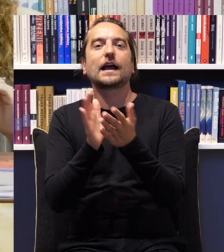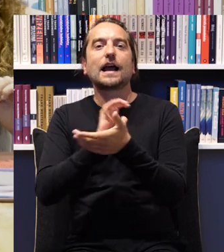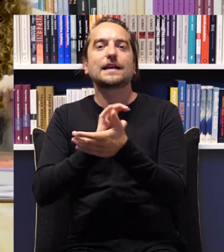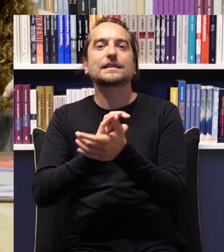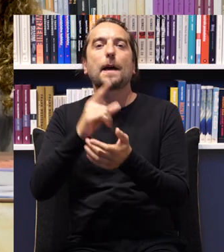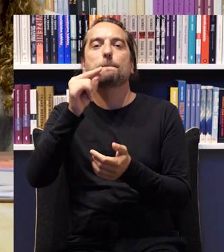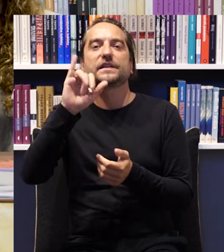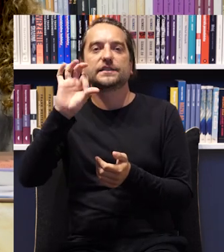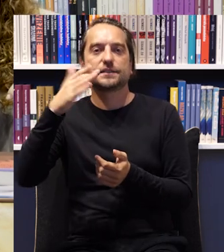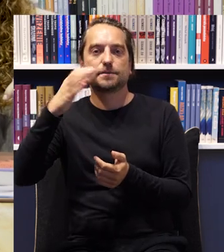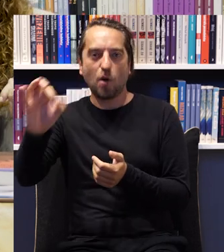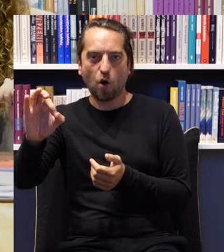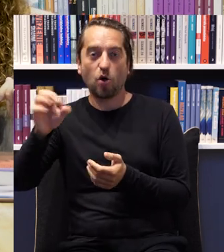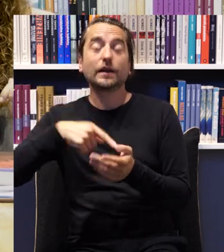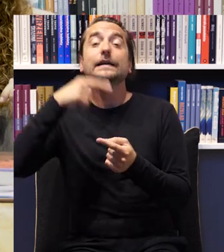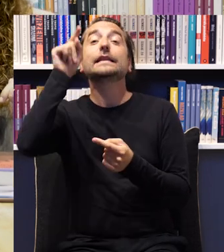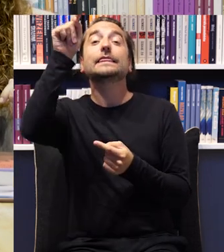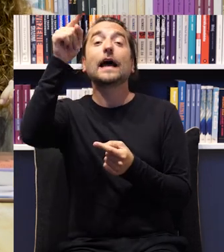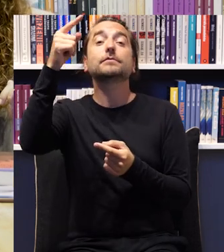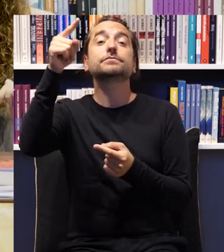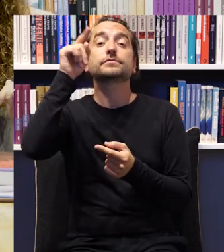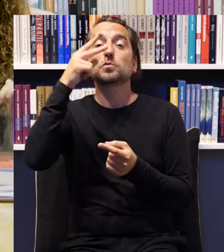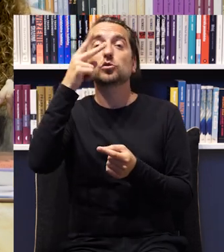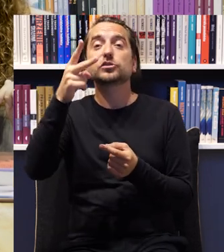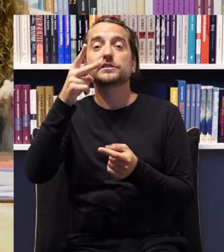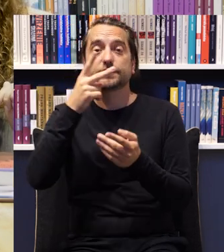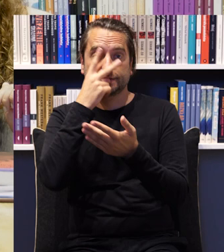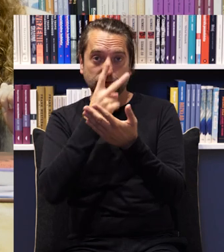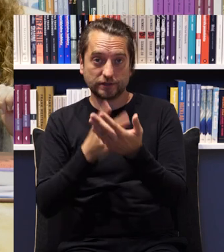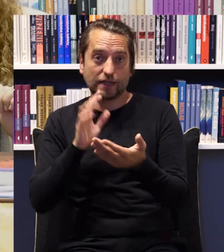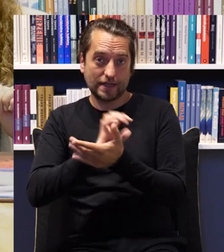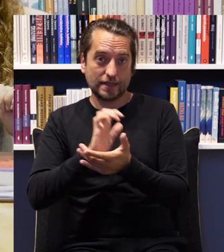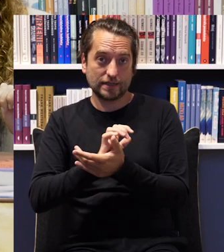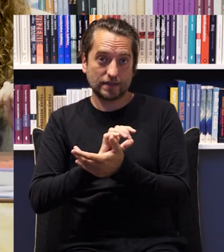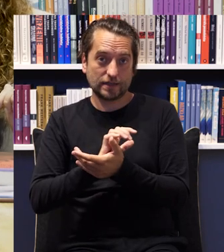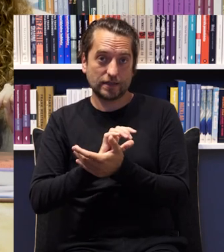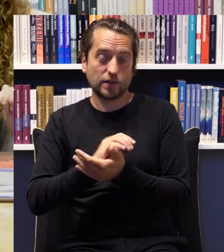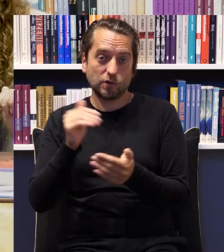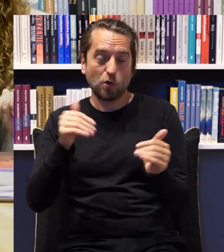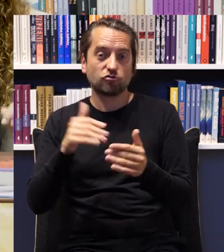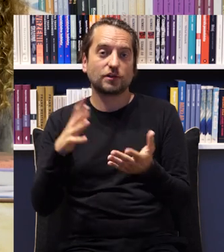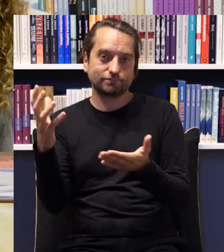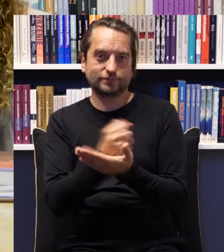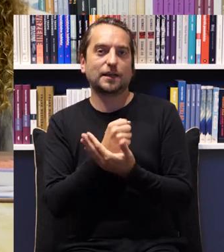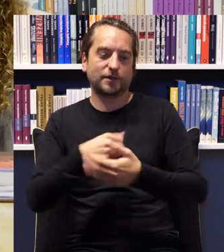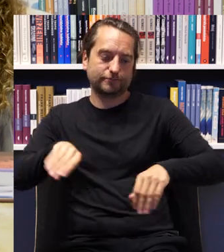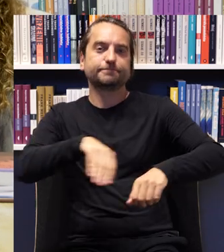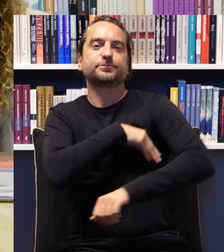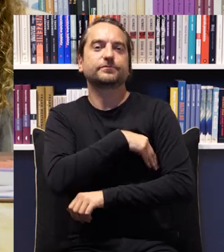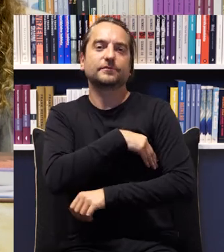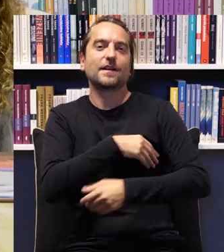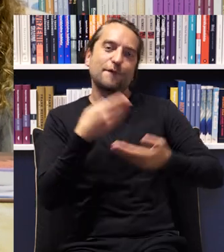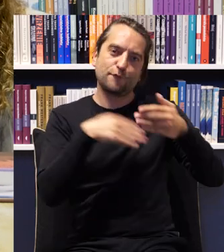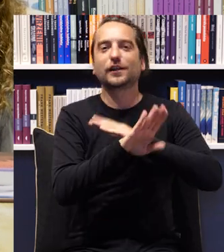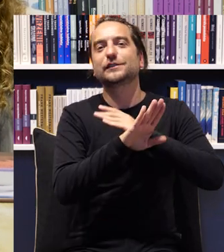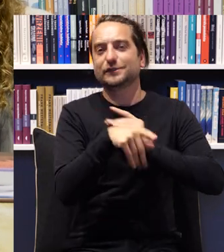za Państwem się znajduje kilka egzemplarzy magazynu Pismo, które można za pazuchę schować i z nim z księgarni wyjść,